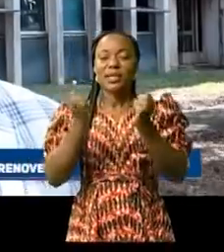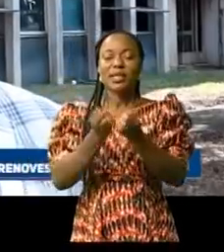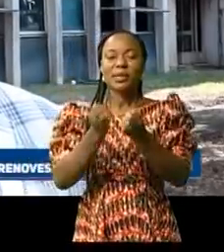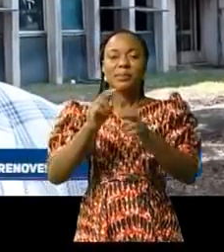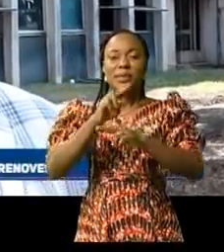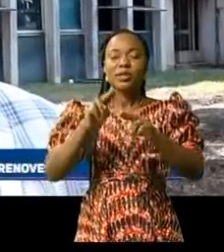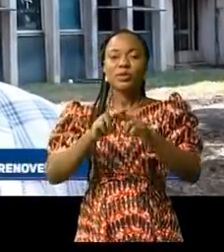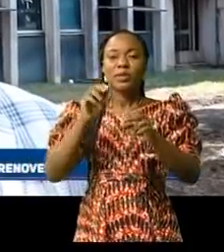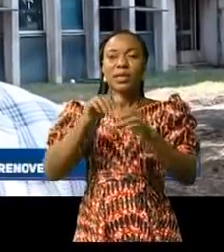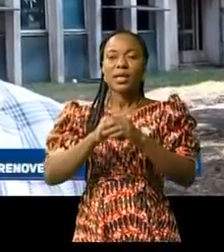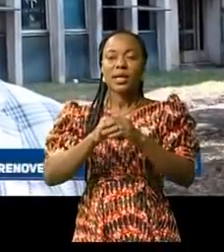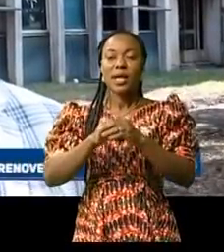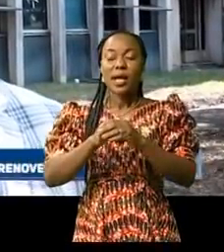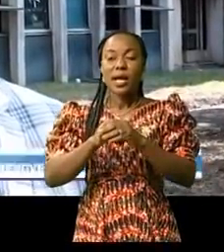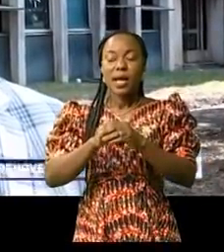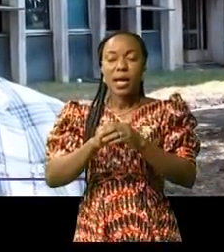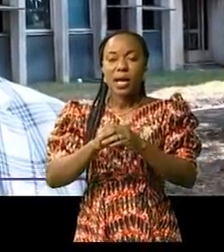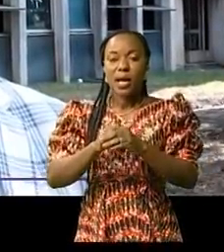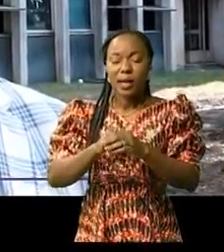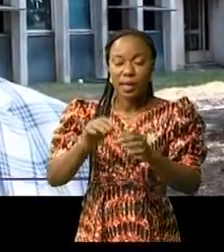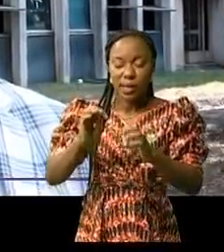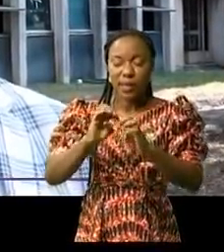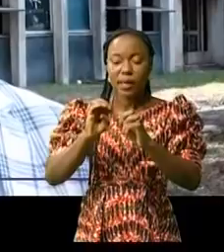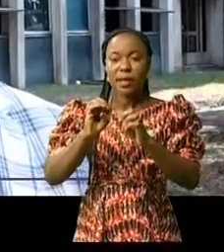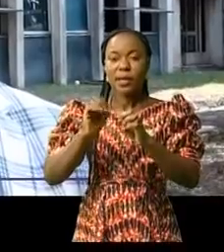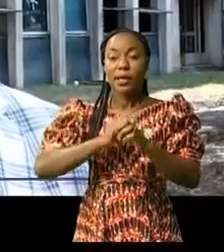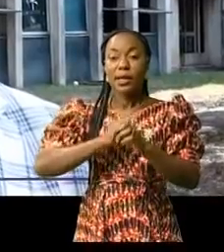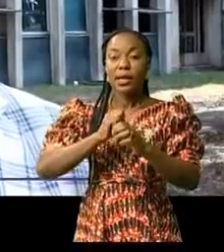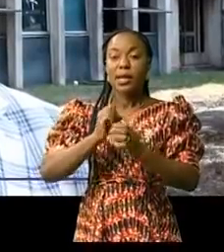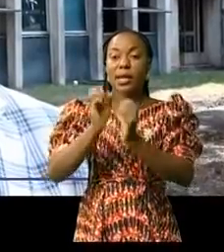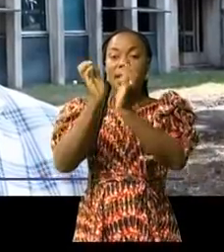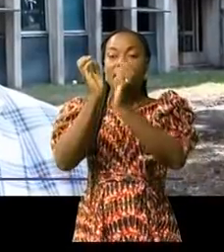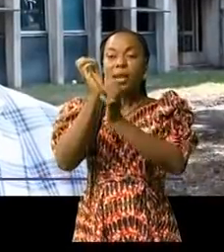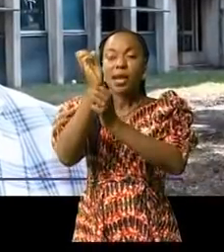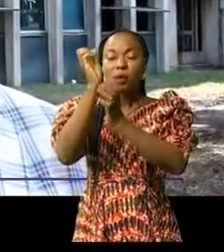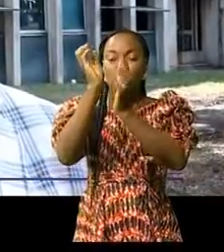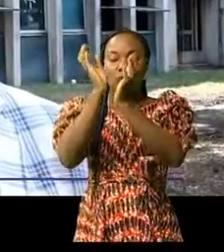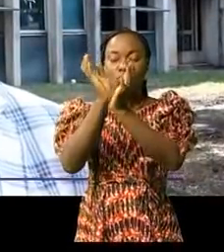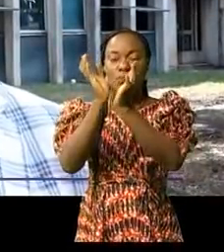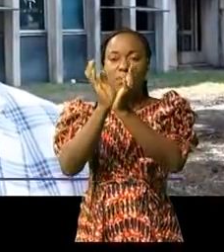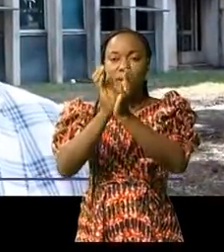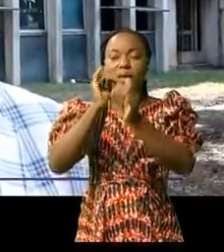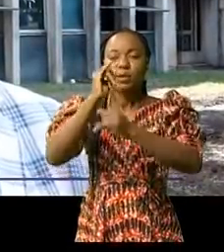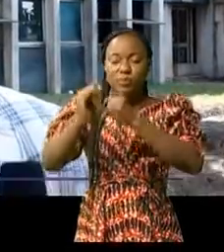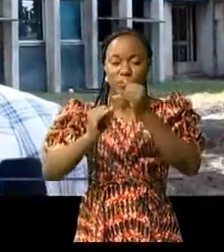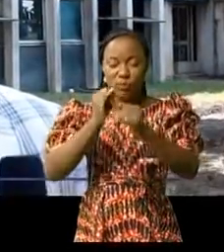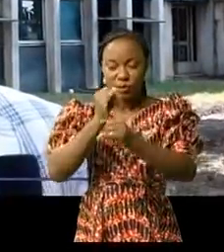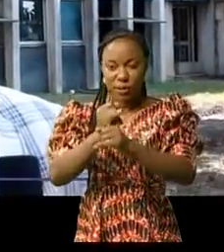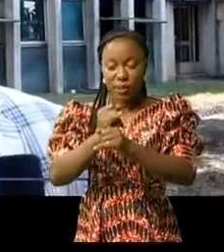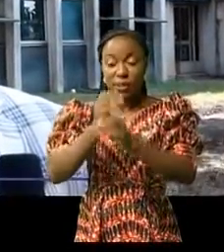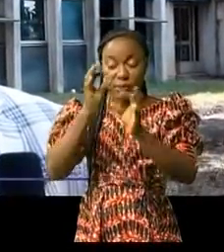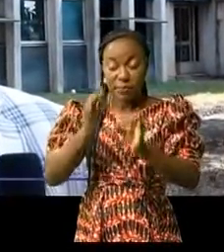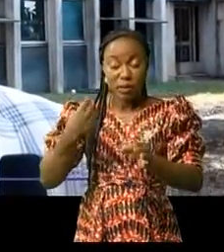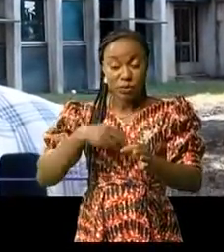du monde nous allons jouer contre le madagascar sont obligés de battre madagascar sera notre défi que ce